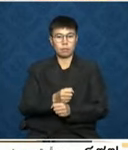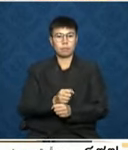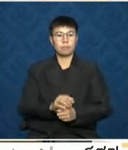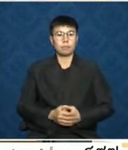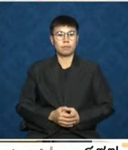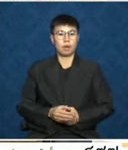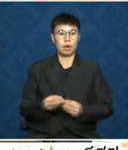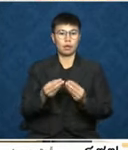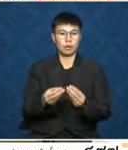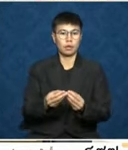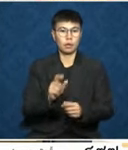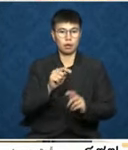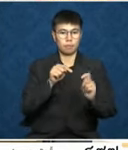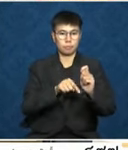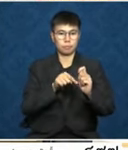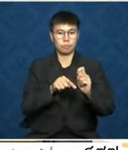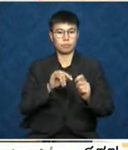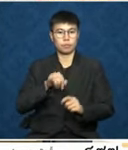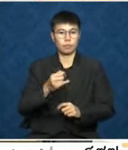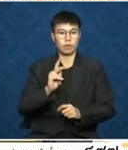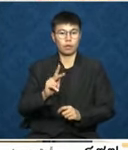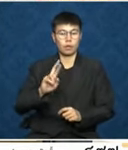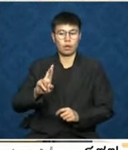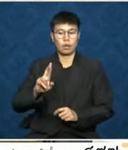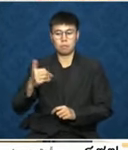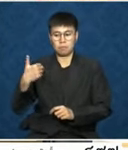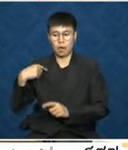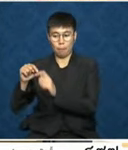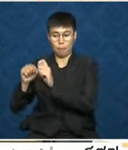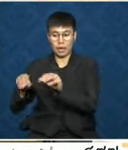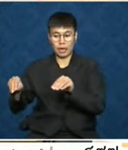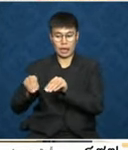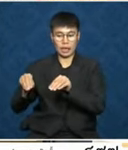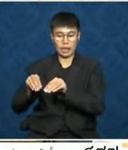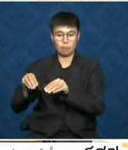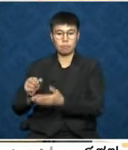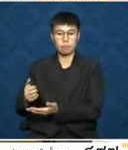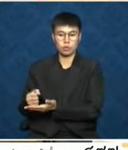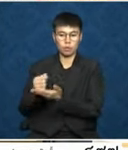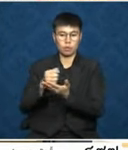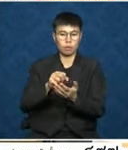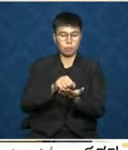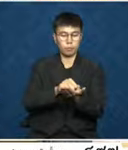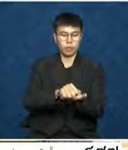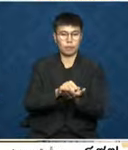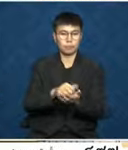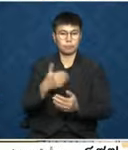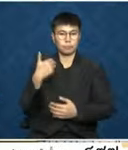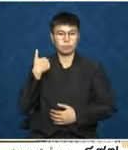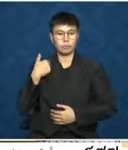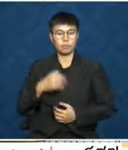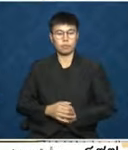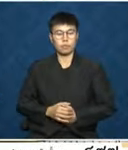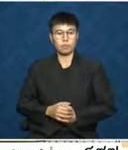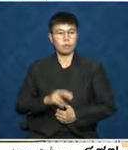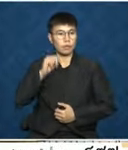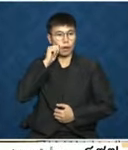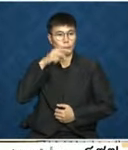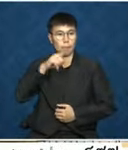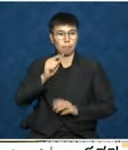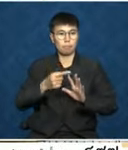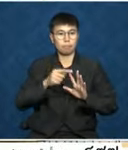จักราแล้วก็ให้อำเภอใกล้เคียงนั้นสามารถได้เข้ามาใช้บริการได้เช่นกันครับเรื่องที่ 2เรื่องน้ำประปาครับท่านประธานครับประปาหมู่